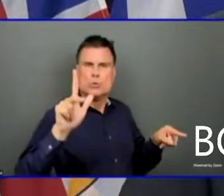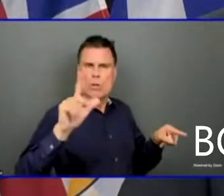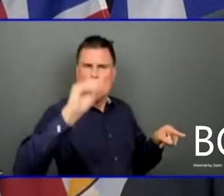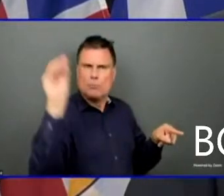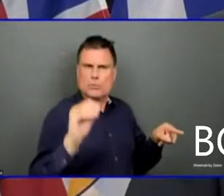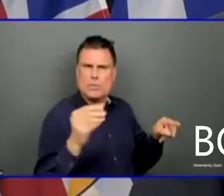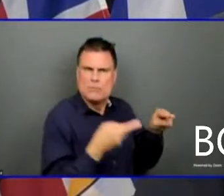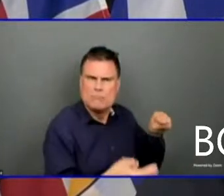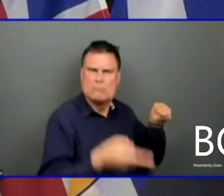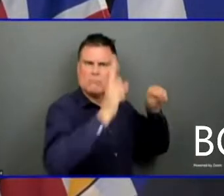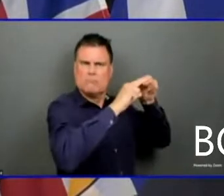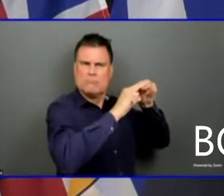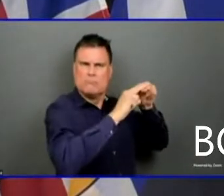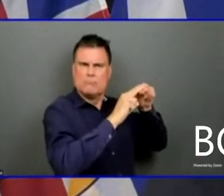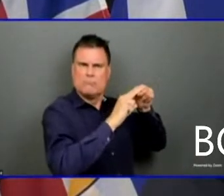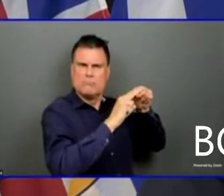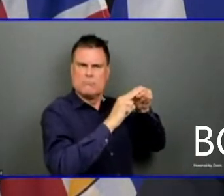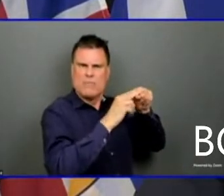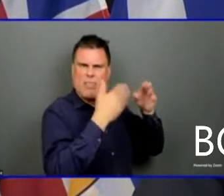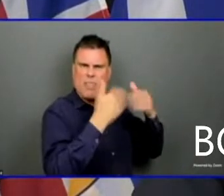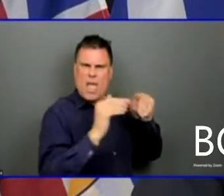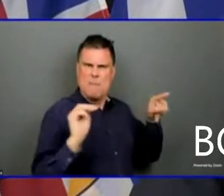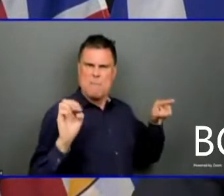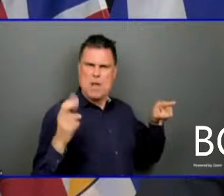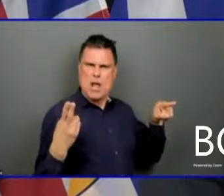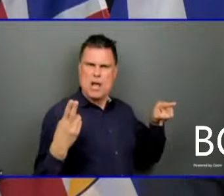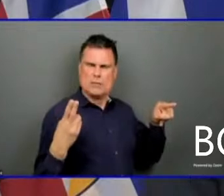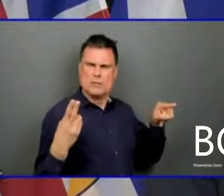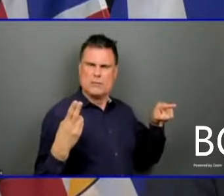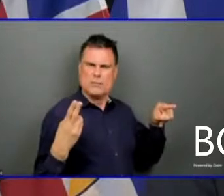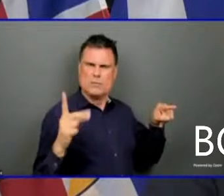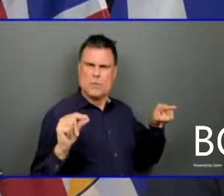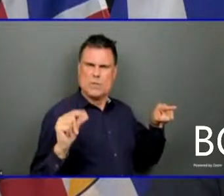9th, 2020, which was